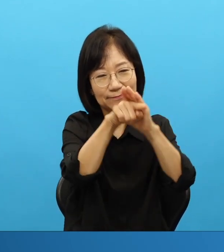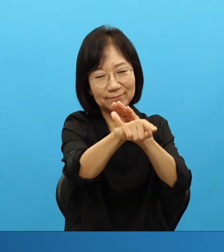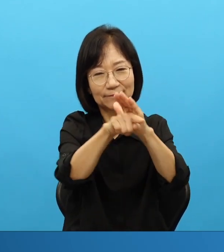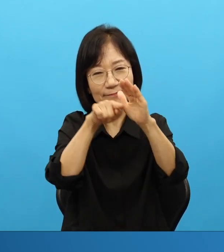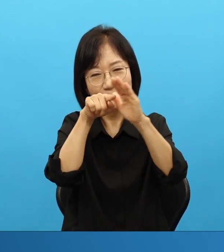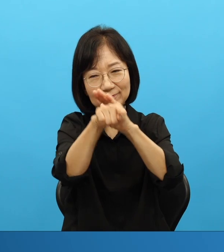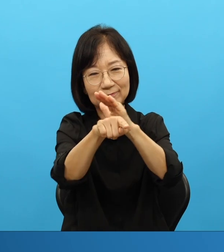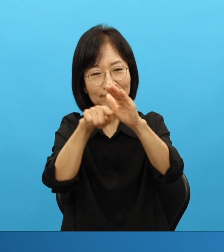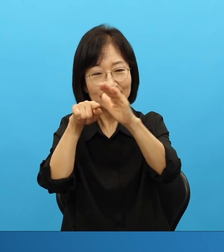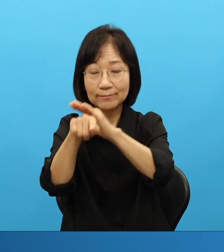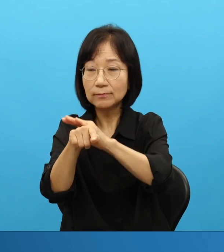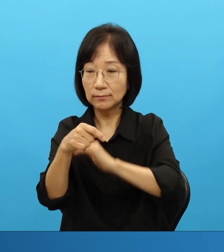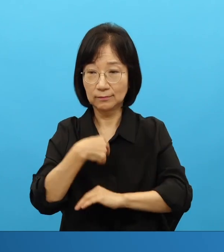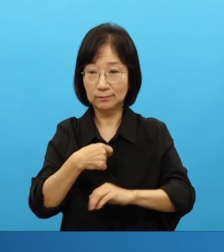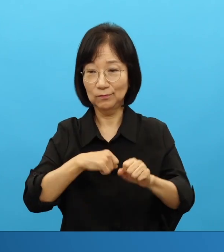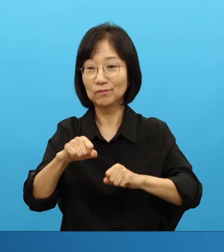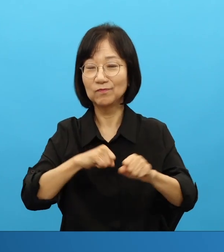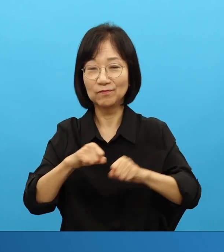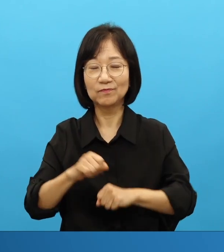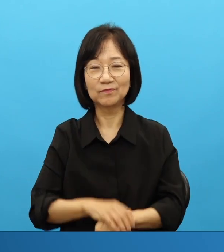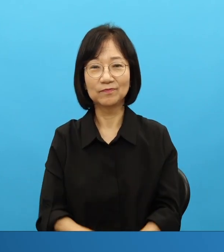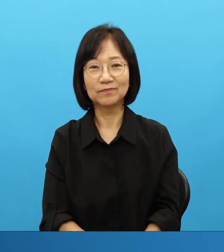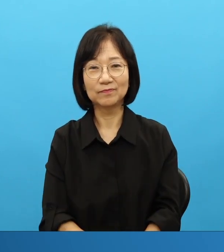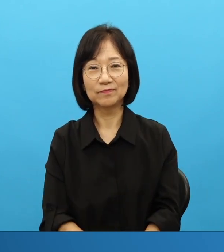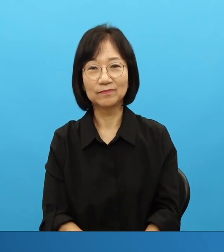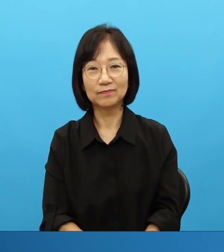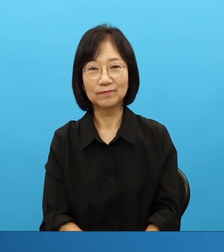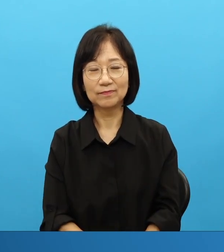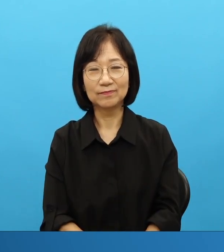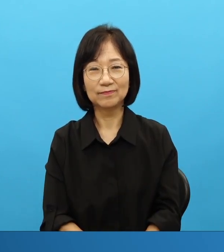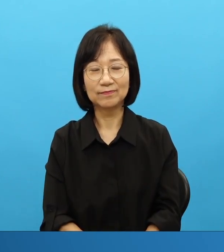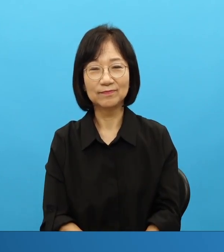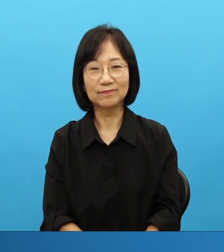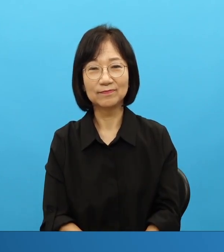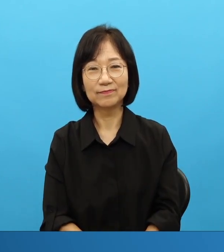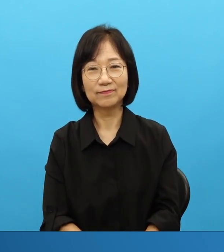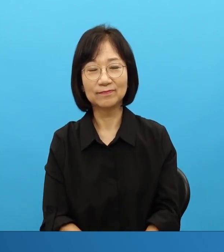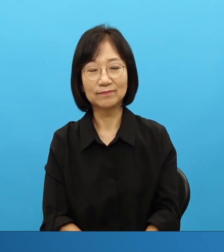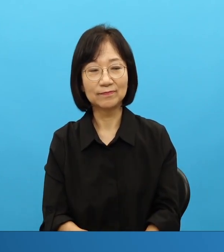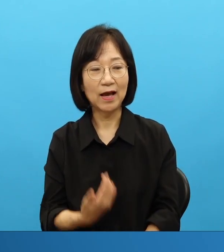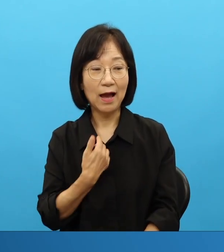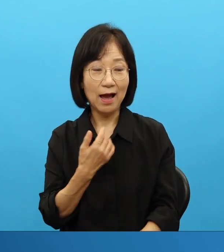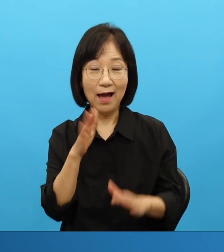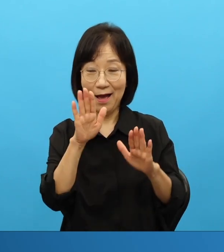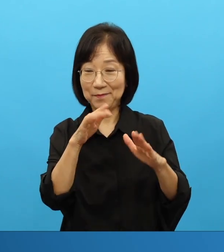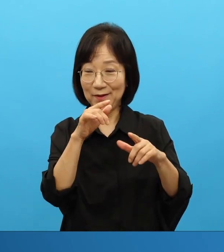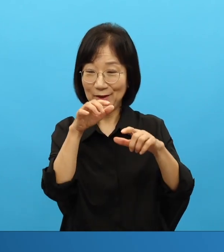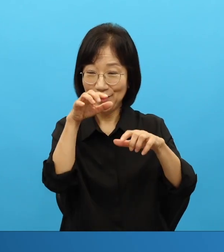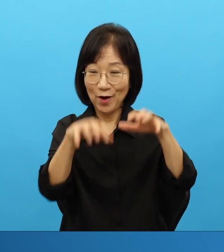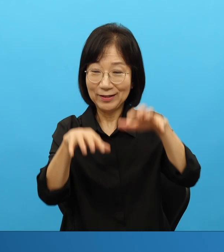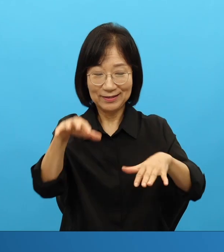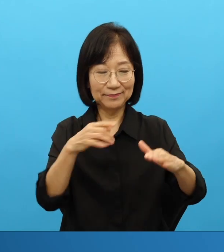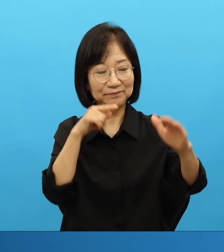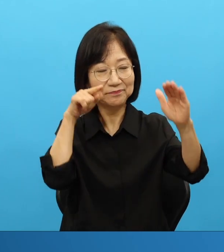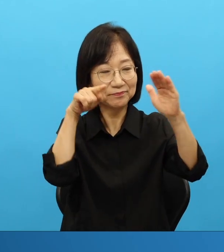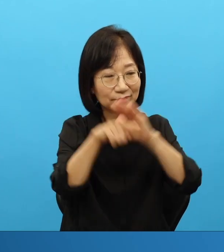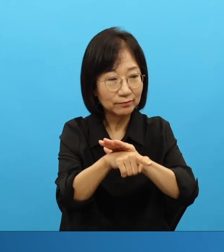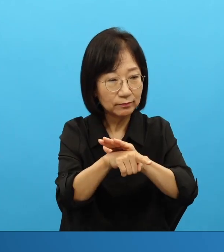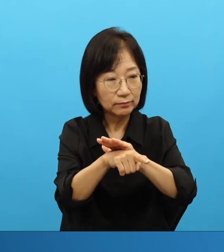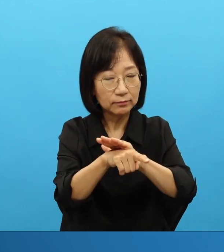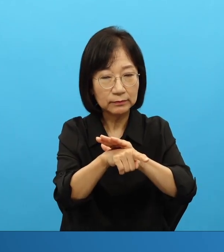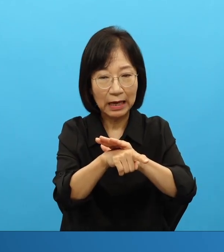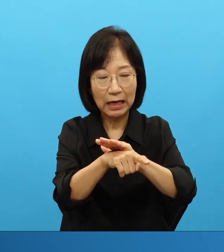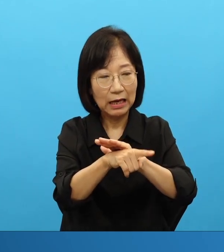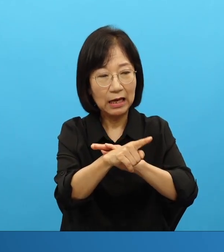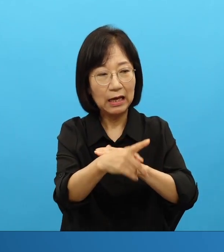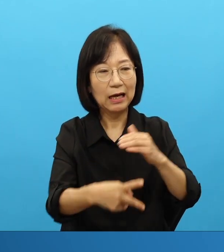현장 들어갔는데 한 번 들어가면 못 나와요. 왜냐? 계속 문이 열려가지고. And whenever I went into the field, I couldn't step out from that